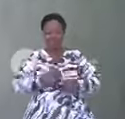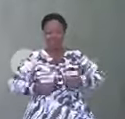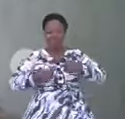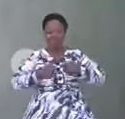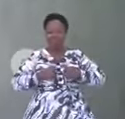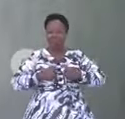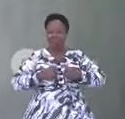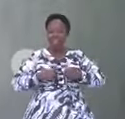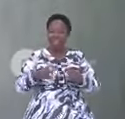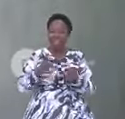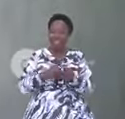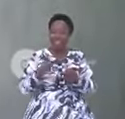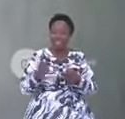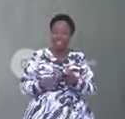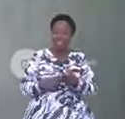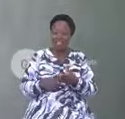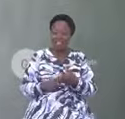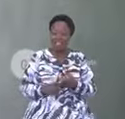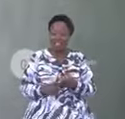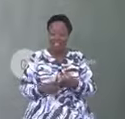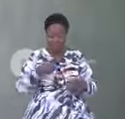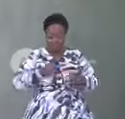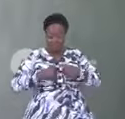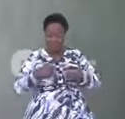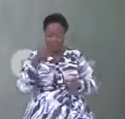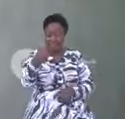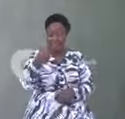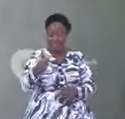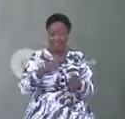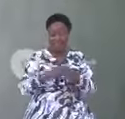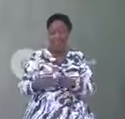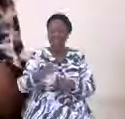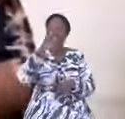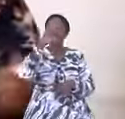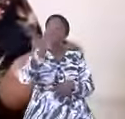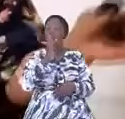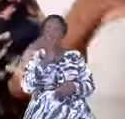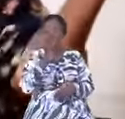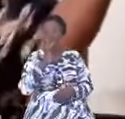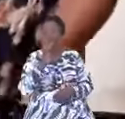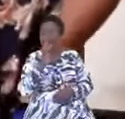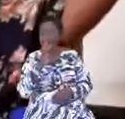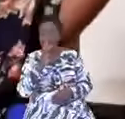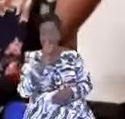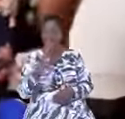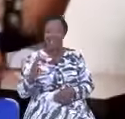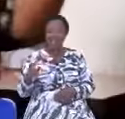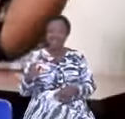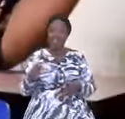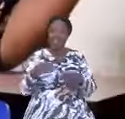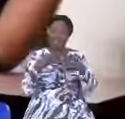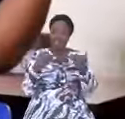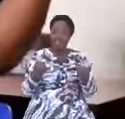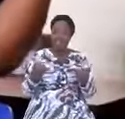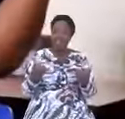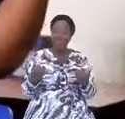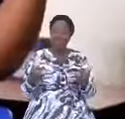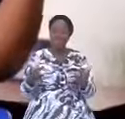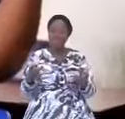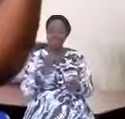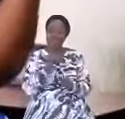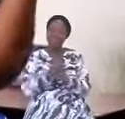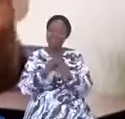bu l'eau de mes propres mains et je suis là pour rand et rendre toute la gloire en réalité